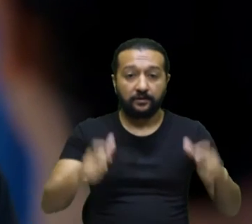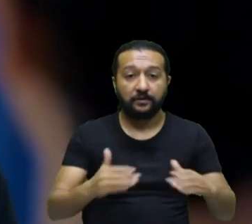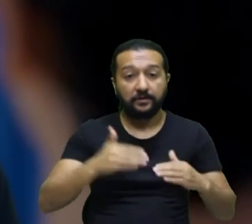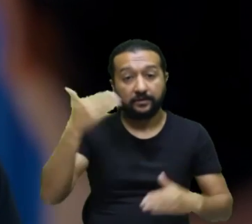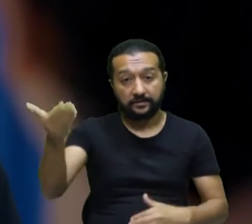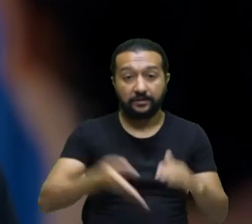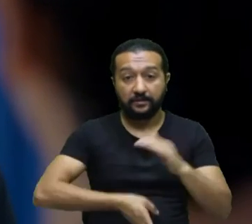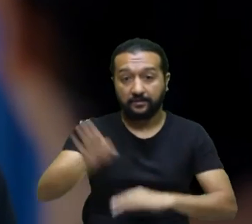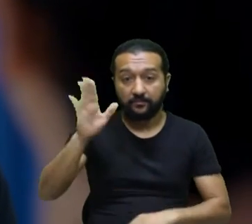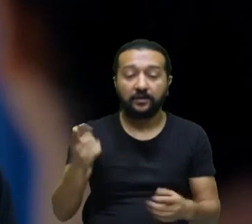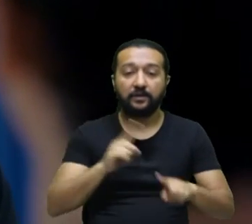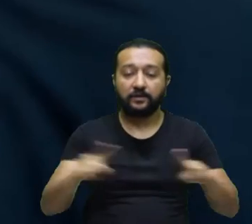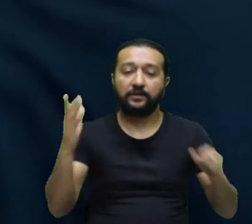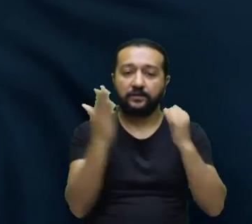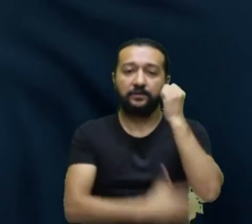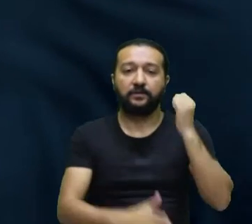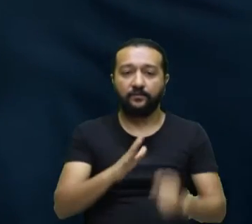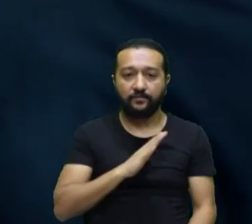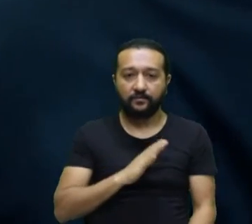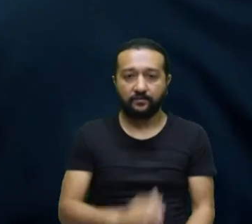akademi dışına çıkmak yasak.